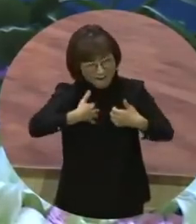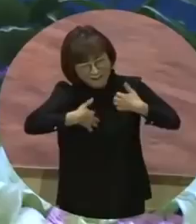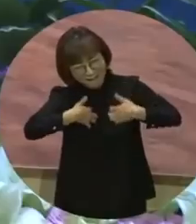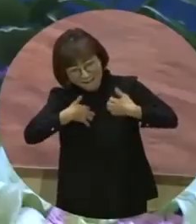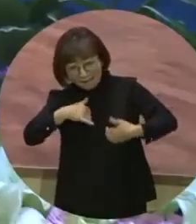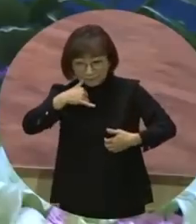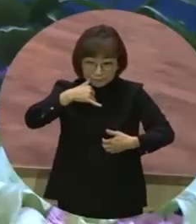안 된다 그것이.